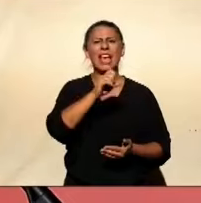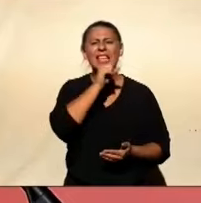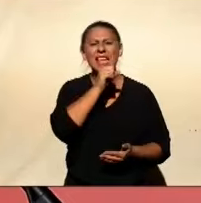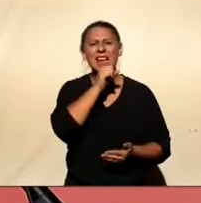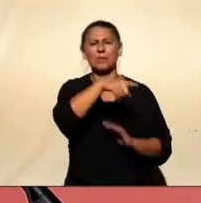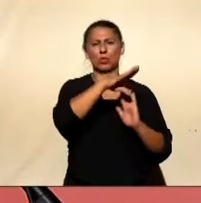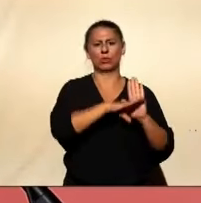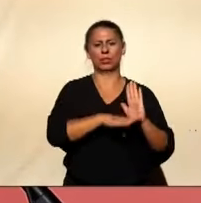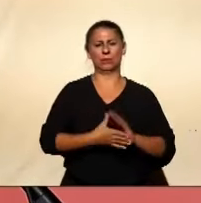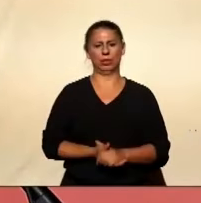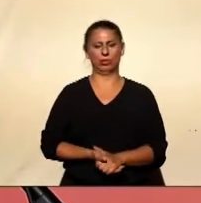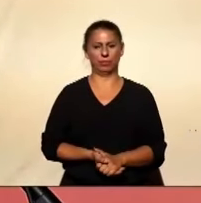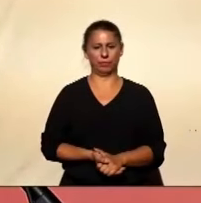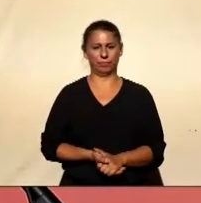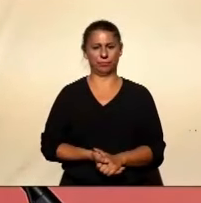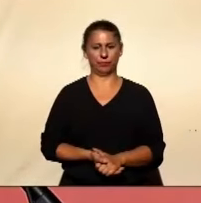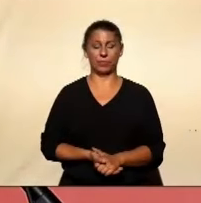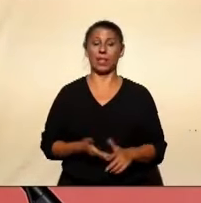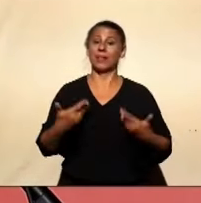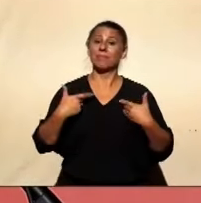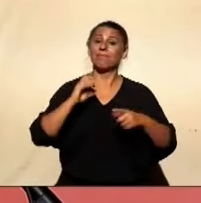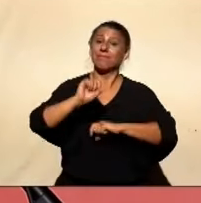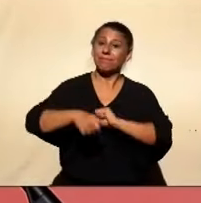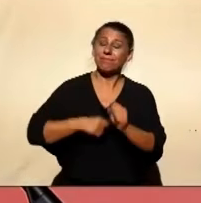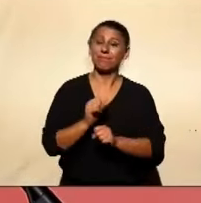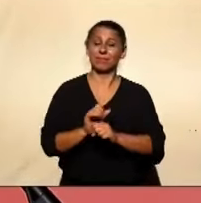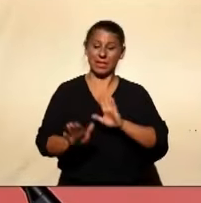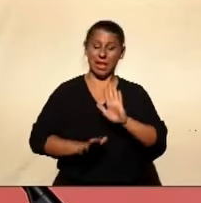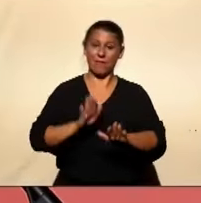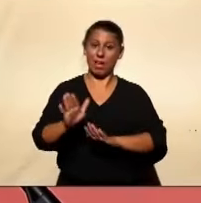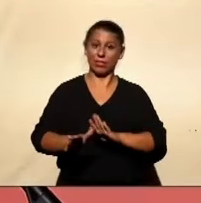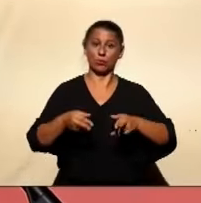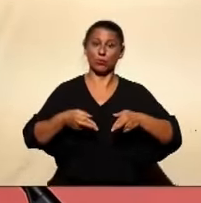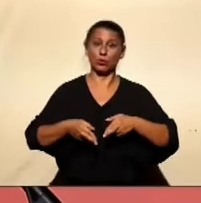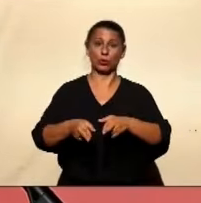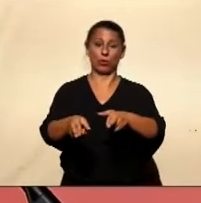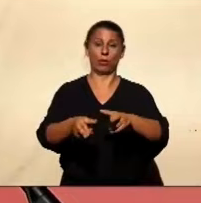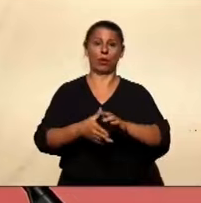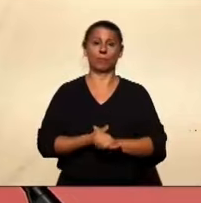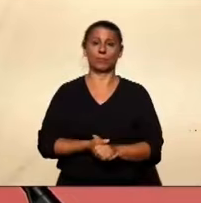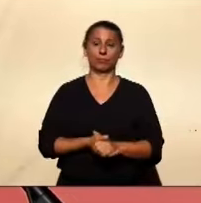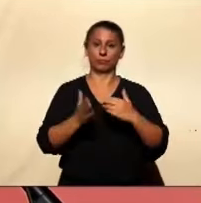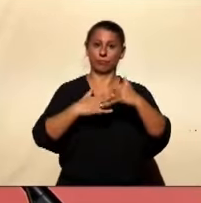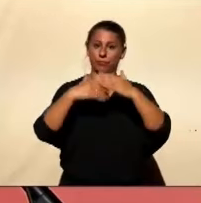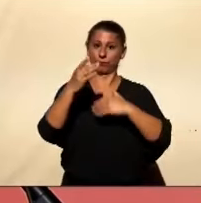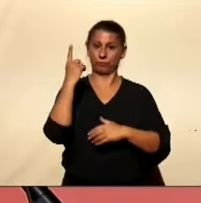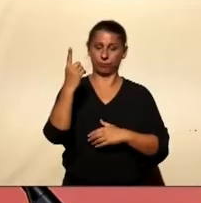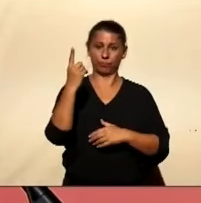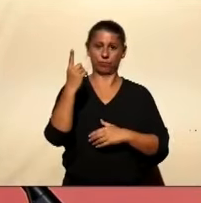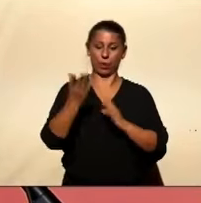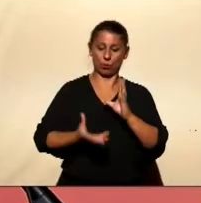γερασμένου συστήματος. Παλεύουμε να βαδίσουμε το δρόμο της οικοδόμησης μιας